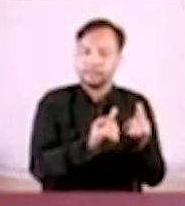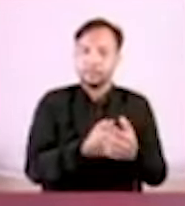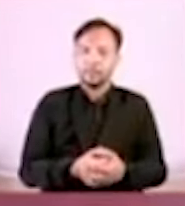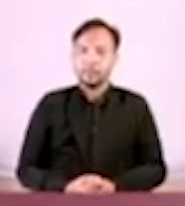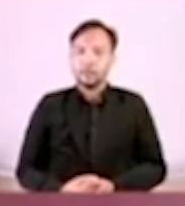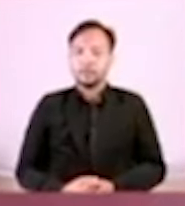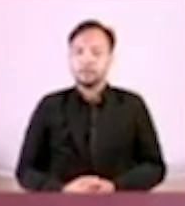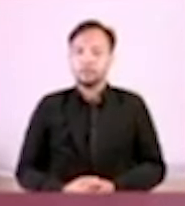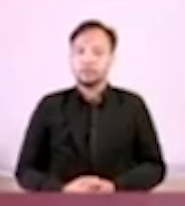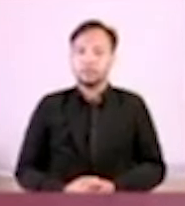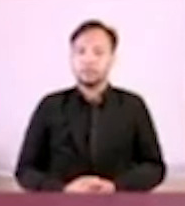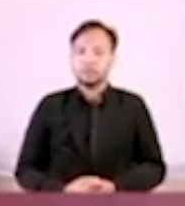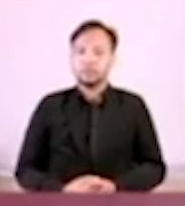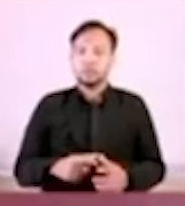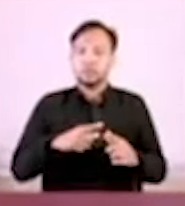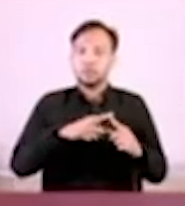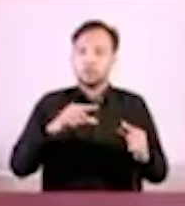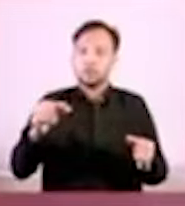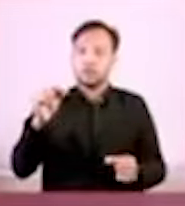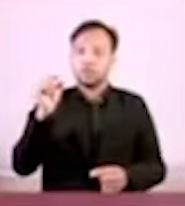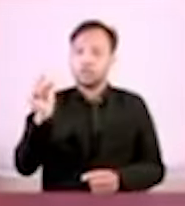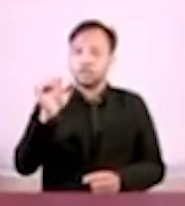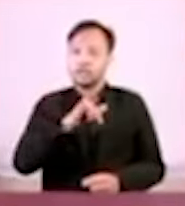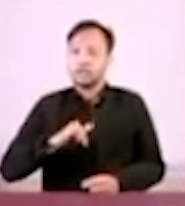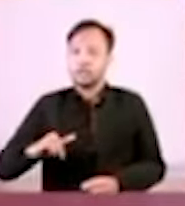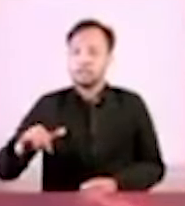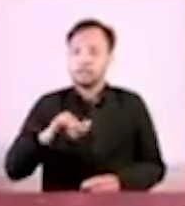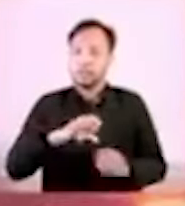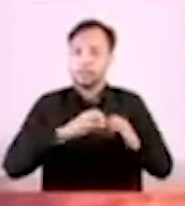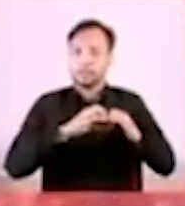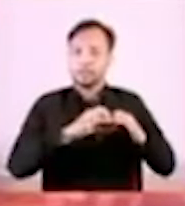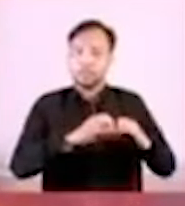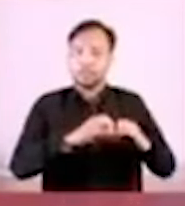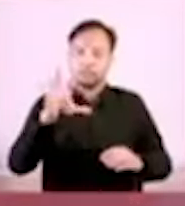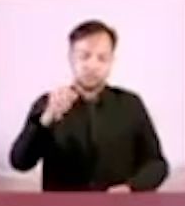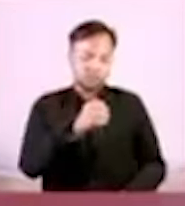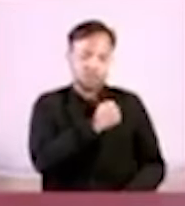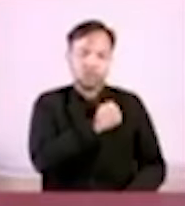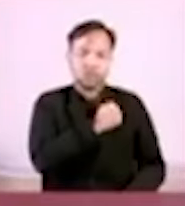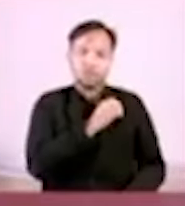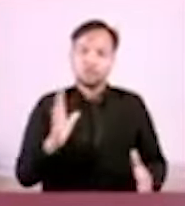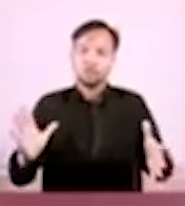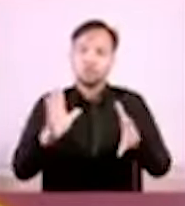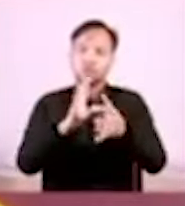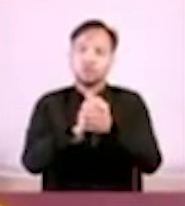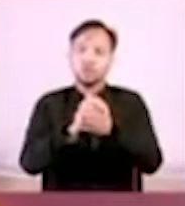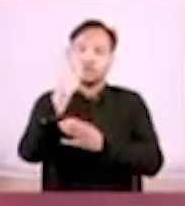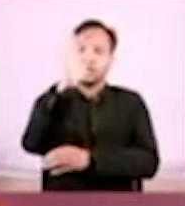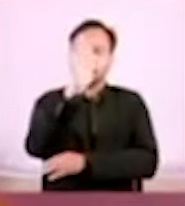Merawat Sumatera Utara sama dengan mencintai bangsa negara kesatuan Republik